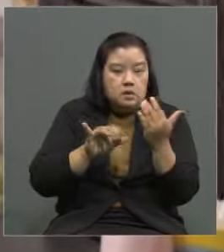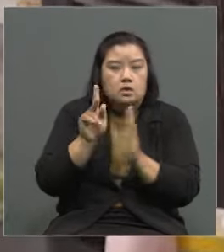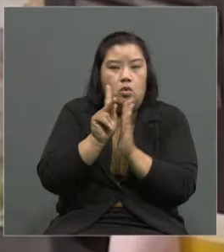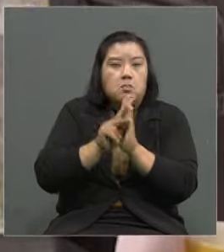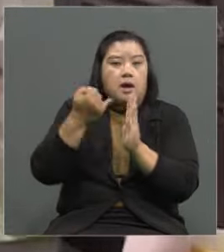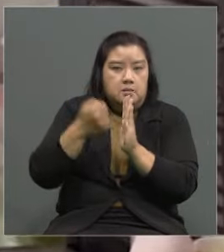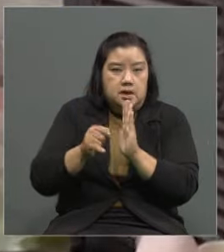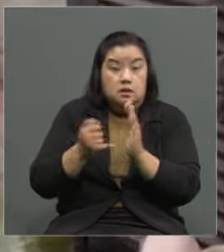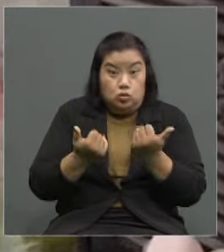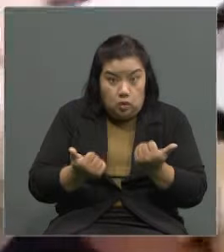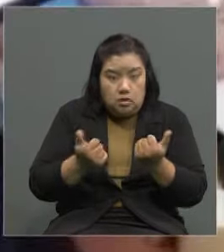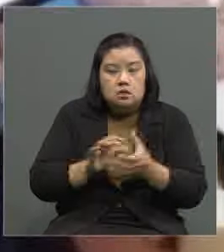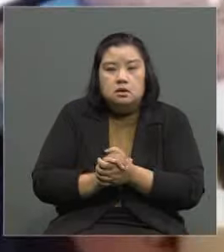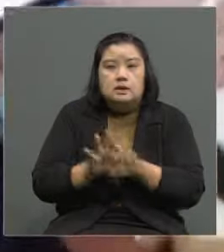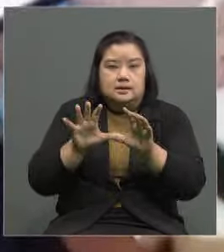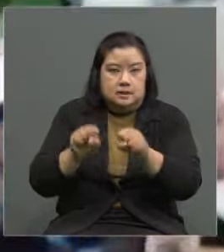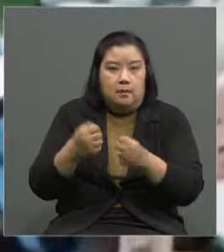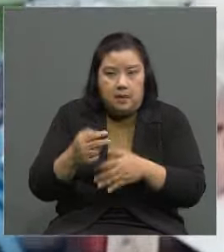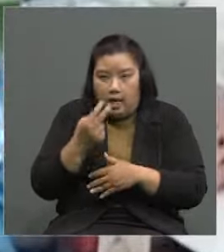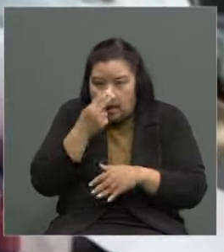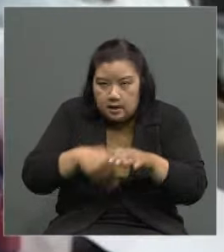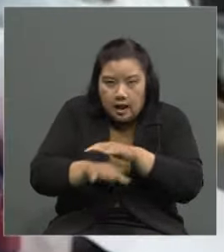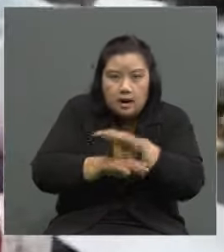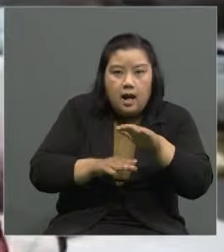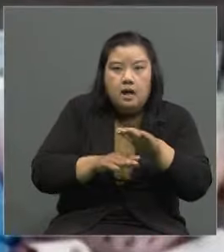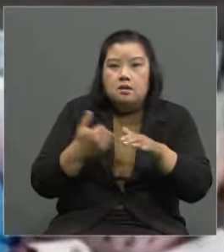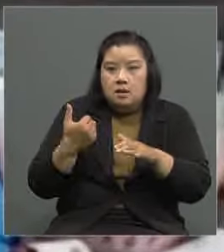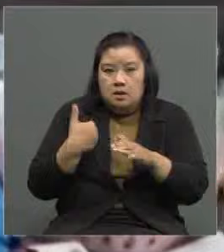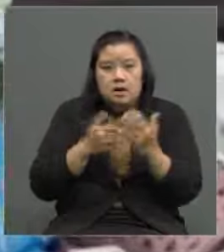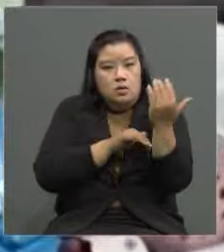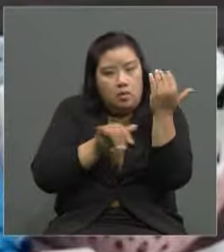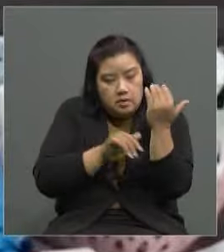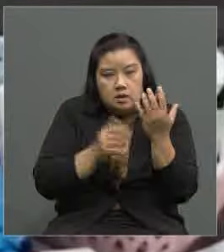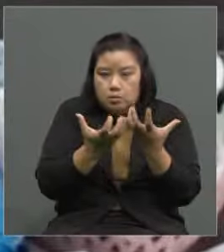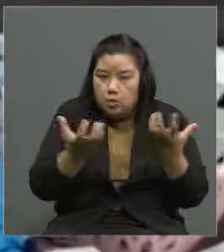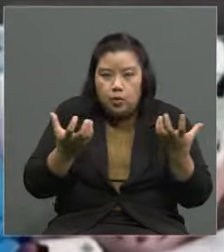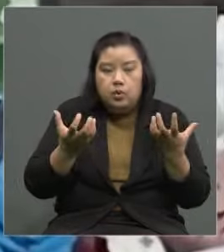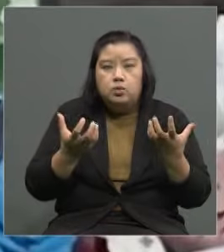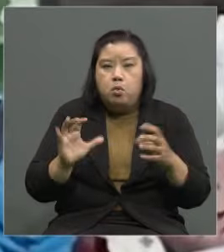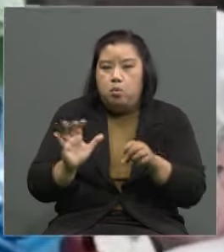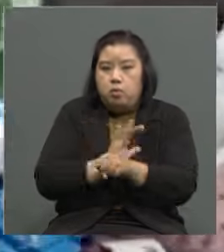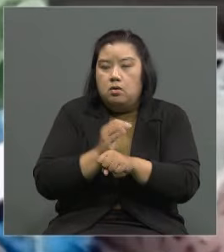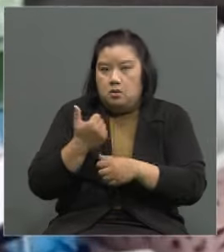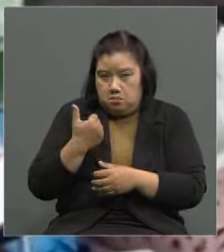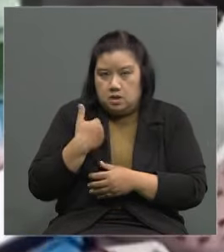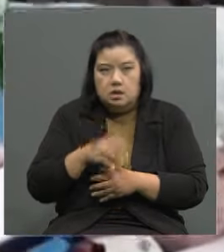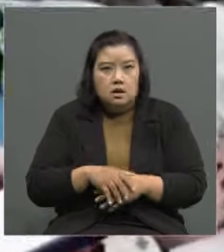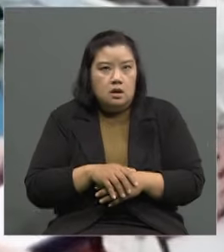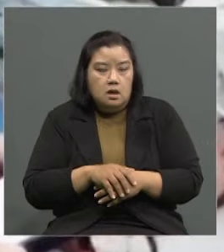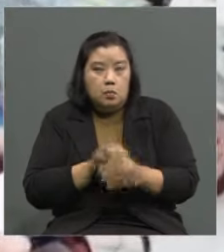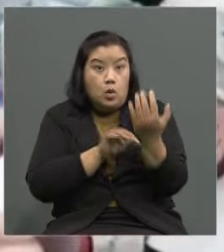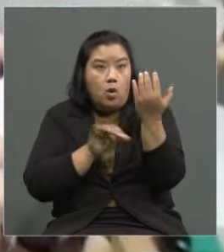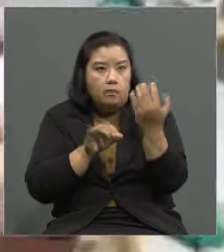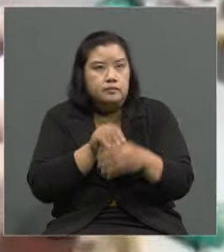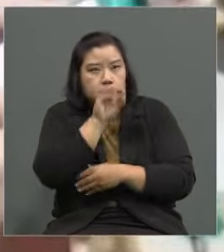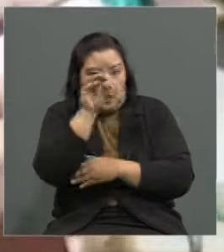เลยเอาหมายเนี่ยเข้ามาจับตัวแล้วก็ตรวจยึดในห้องเขาเนี่ยอุปกรณ์อิเล็กทรอนิกส์นะครับซึ่งมีการจัดเก็บข้อมูลลูกค้าที่ซื้อ